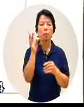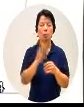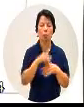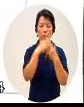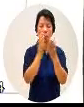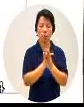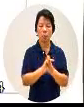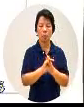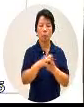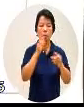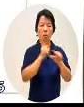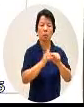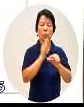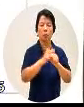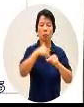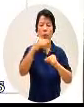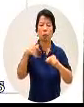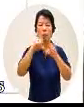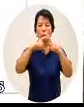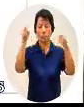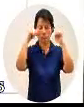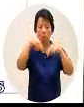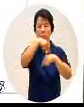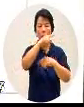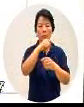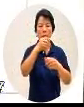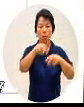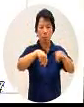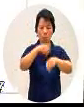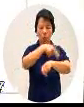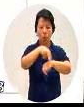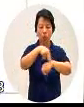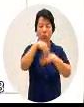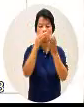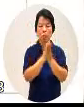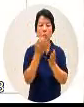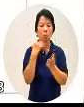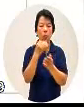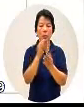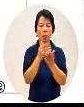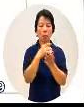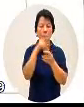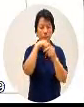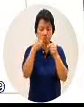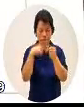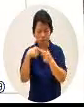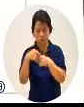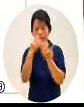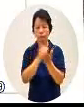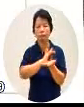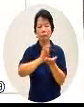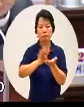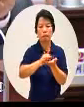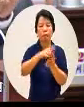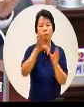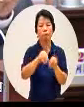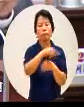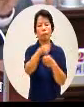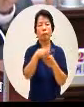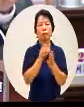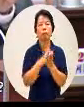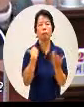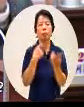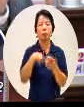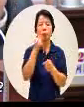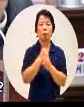學幾個教授在那邊搞每年呢就固定把那些預算消耗掉既沒產業政策也沒就業人口